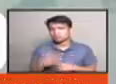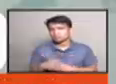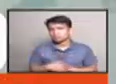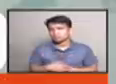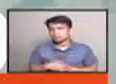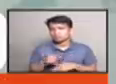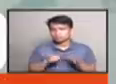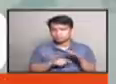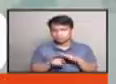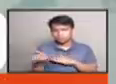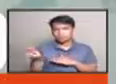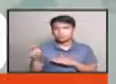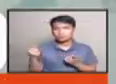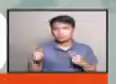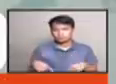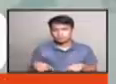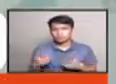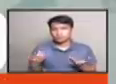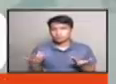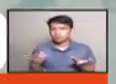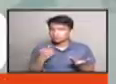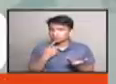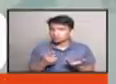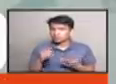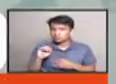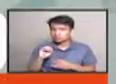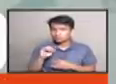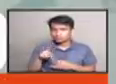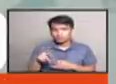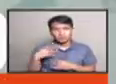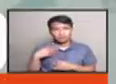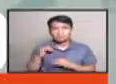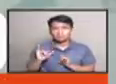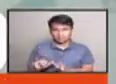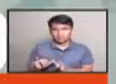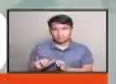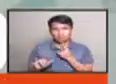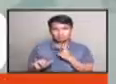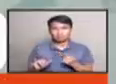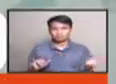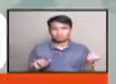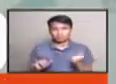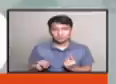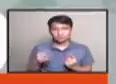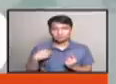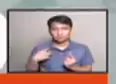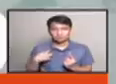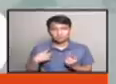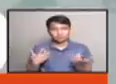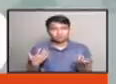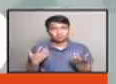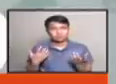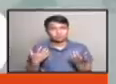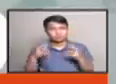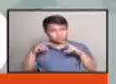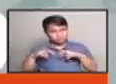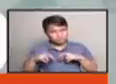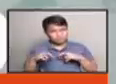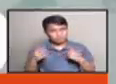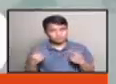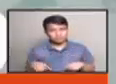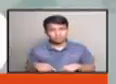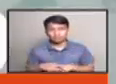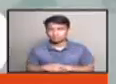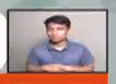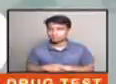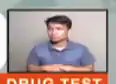At umalis ka po doon sa pinangyari ng aksidente. Ang SOP po dapat, hindi po kayo aalis hanggat hindi po dumarating ang mga investigador. Okay,